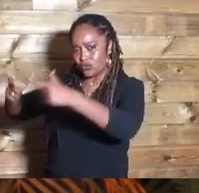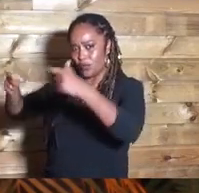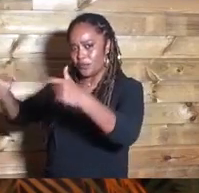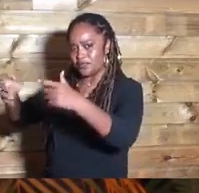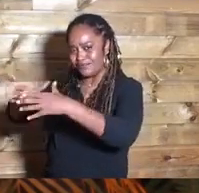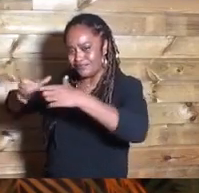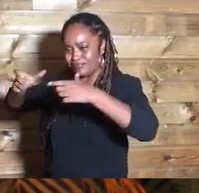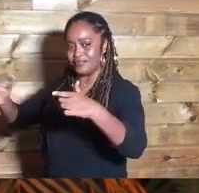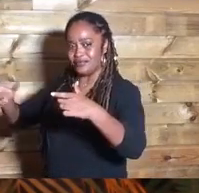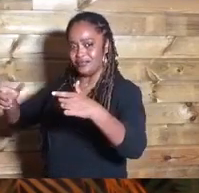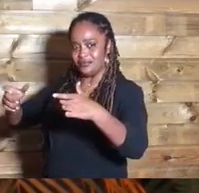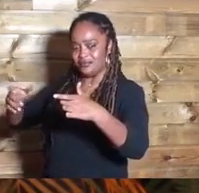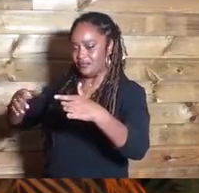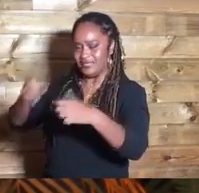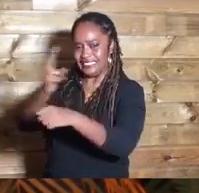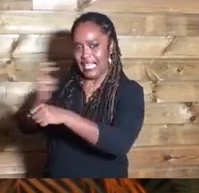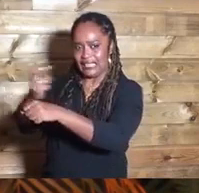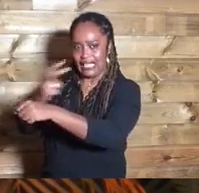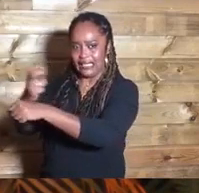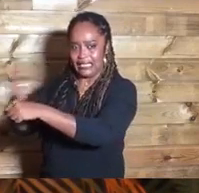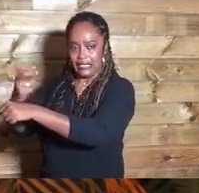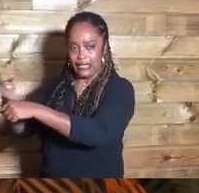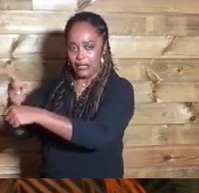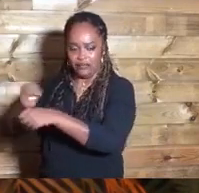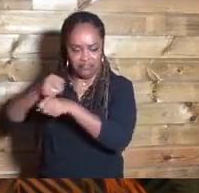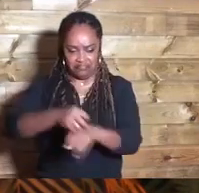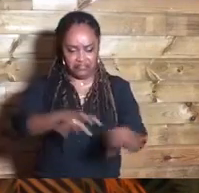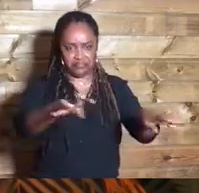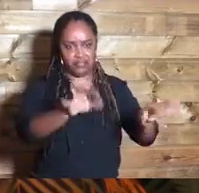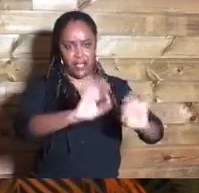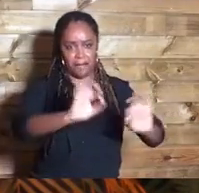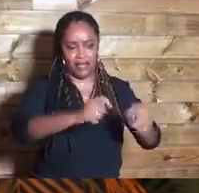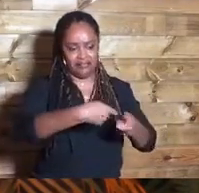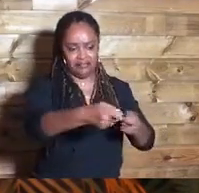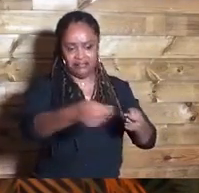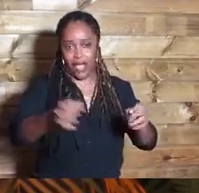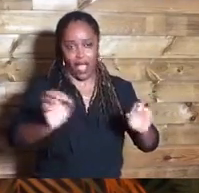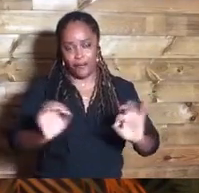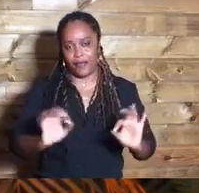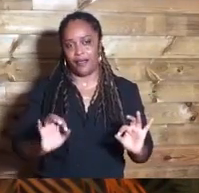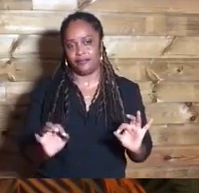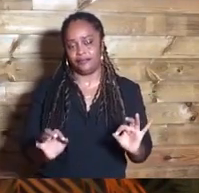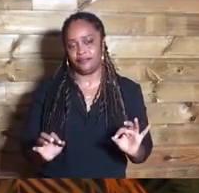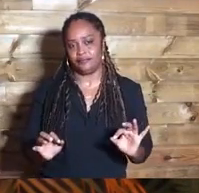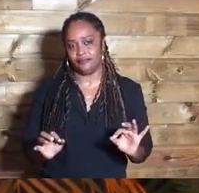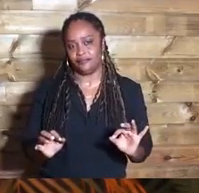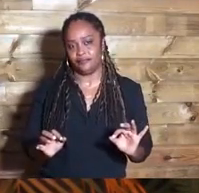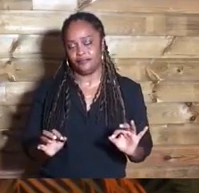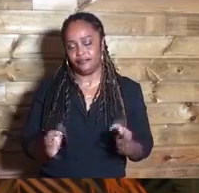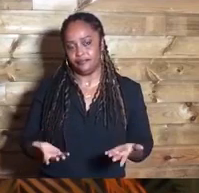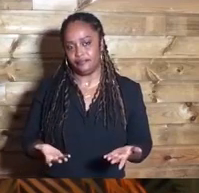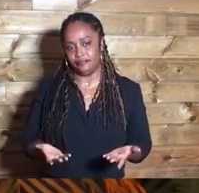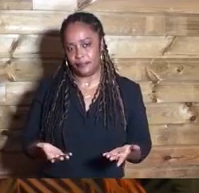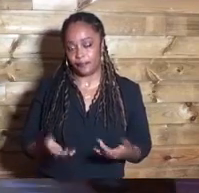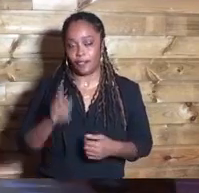solidaire qui a mis épanouissement à nos femmes en mettant à ça qu'a généré. Et cela en